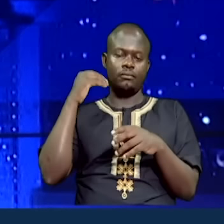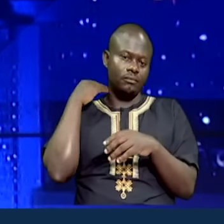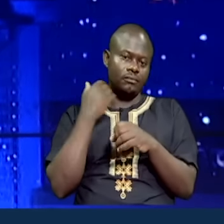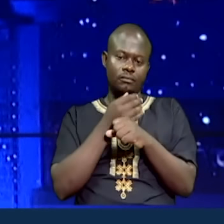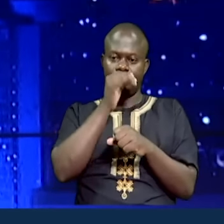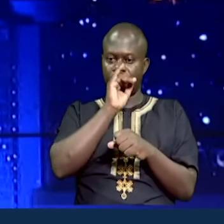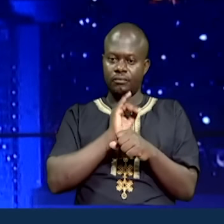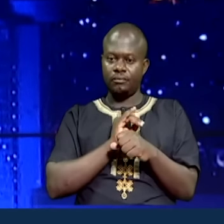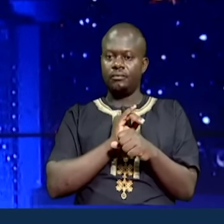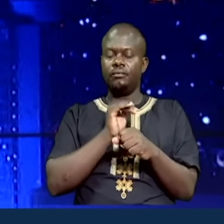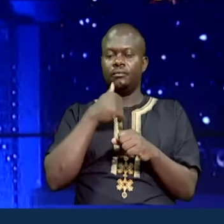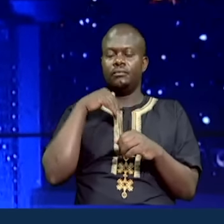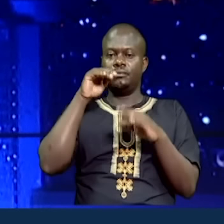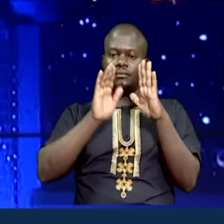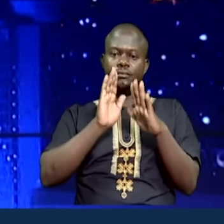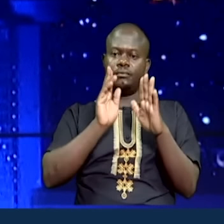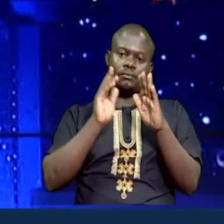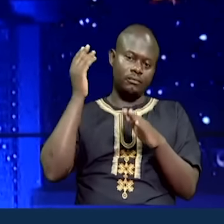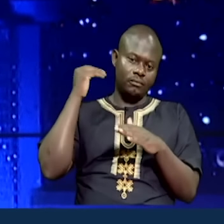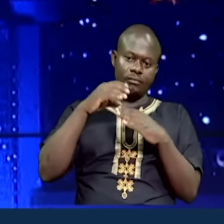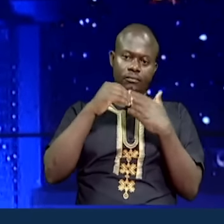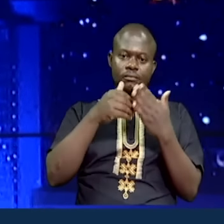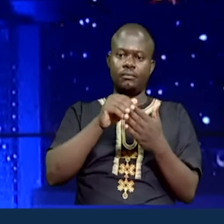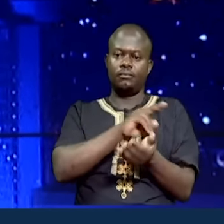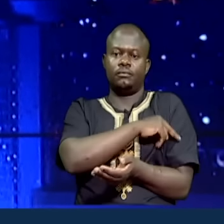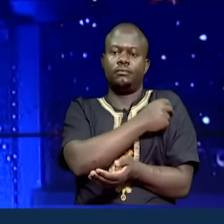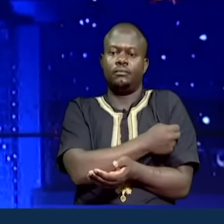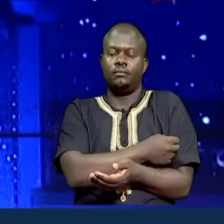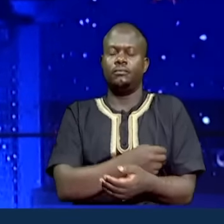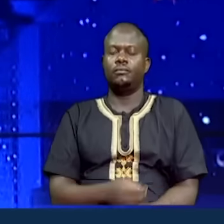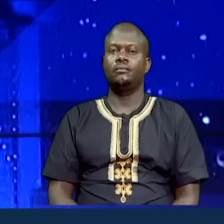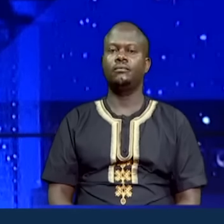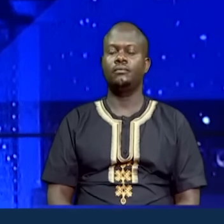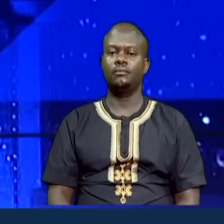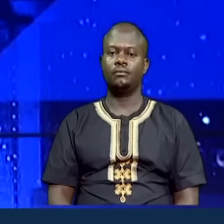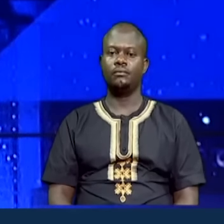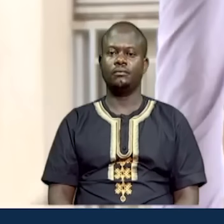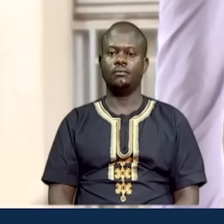abatutsi bigizwemo uruhare n'abari abayobozi b'ibi bitaro Pascal Nshimiyimana arakomeza